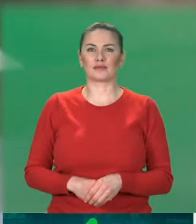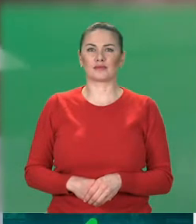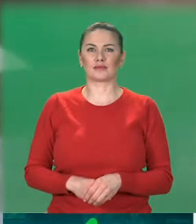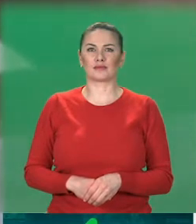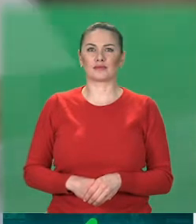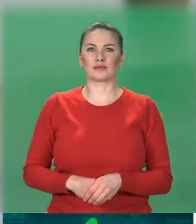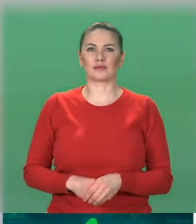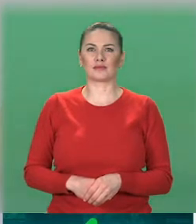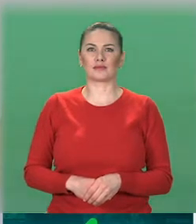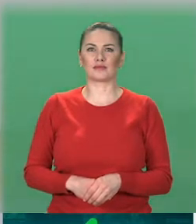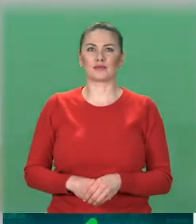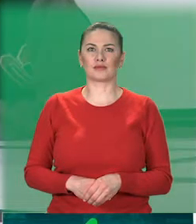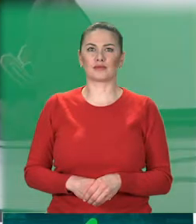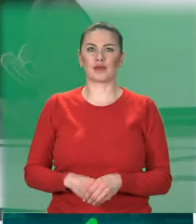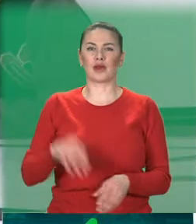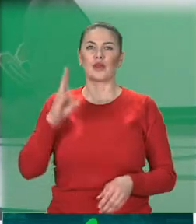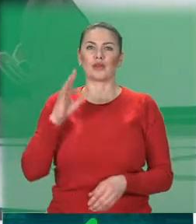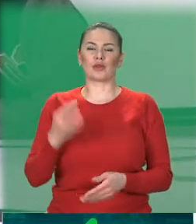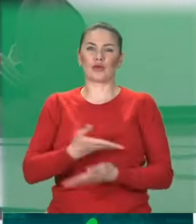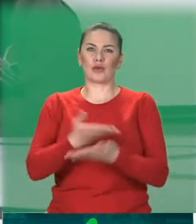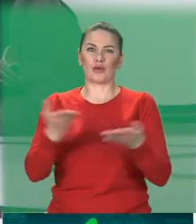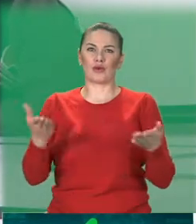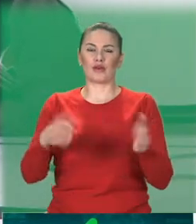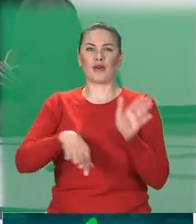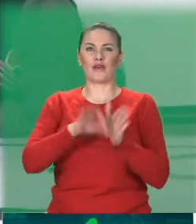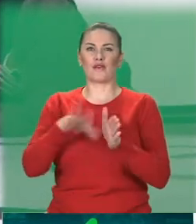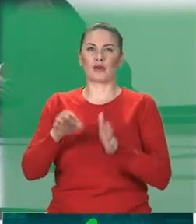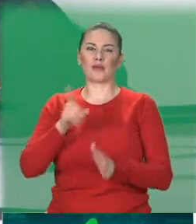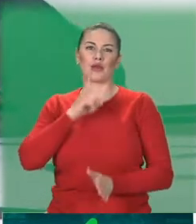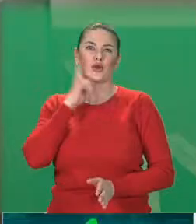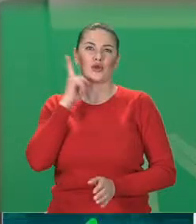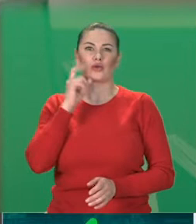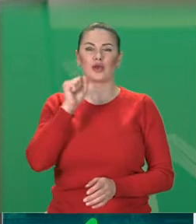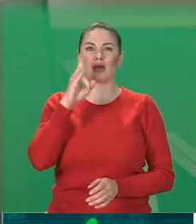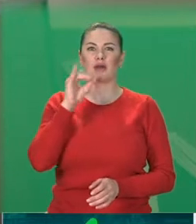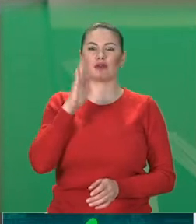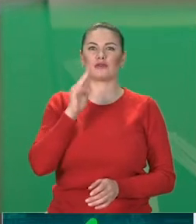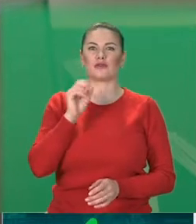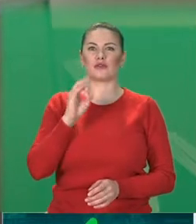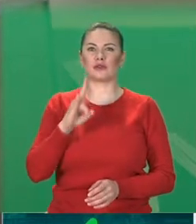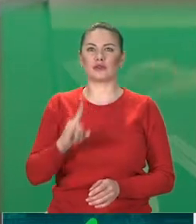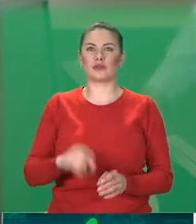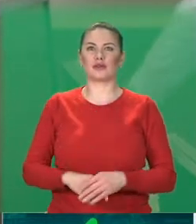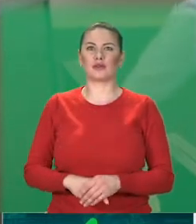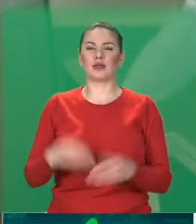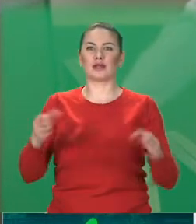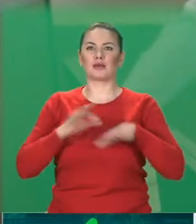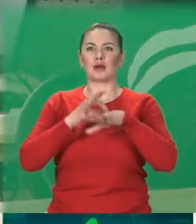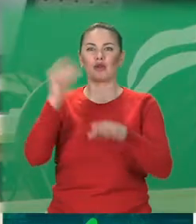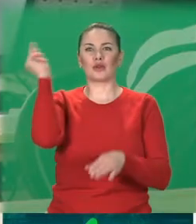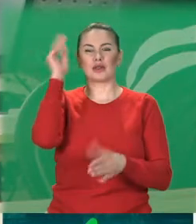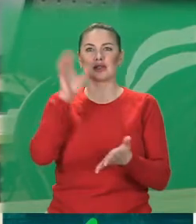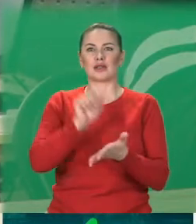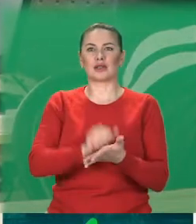модернизированная библиотека и зона отдыха. Но именно класс робототехники пришелся по вкусу юным анивчанам. Занятия здесь ведет учитель из Йошкар-Олы.